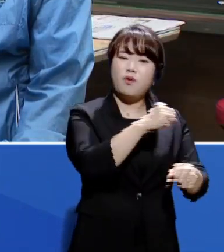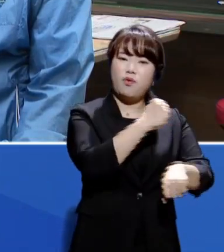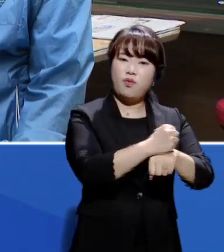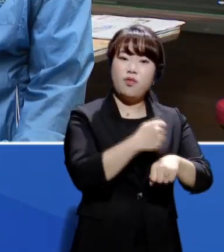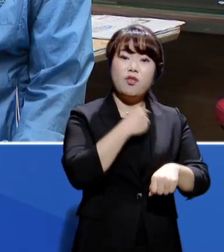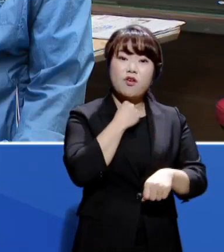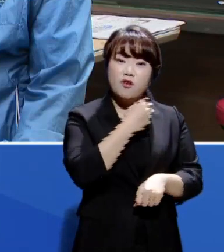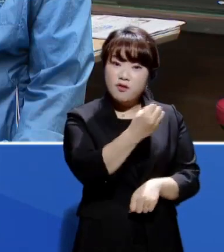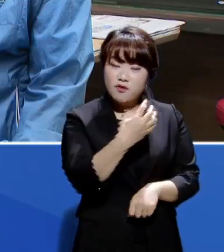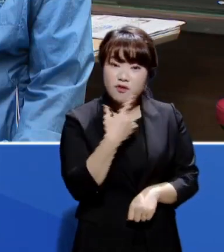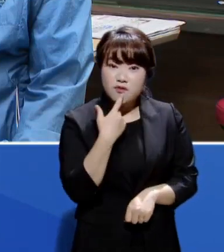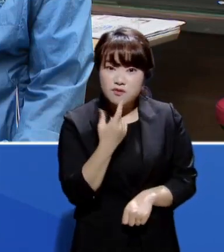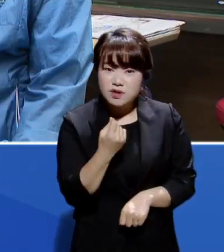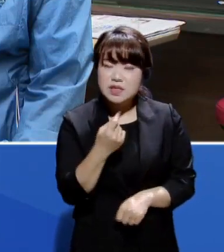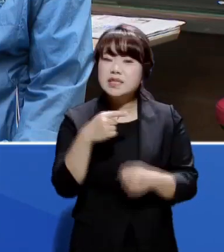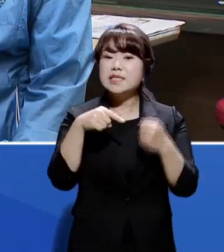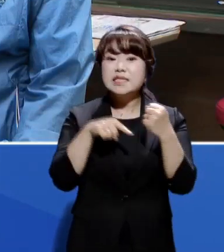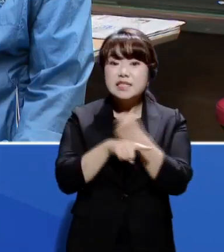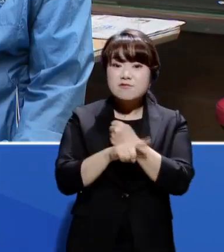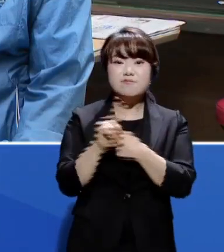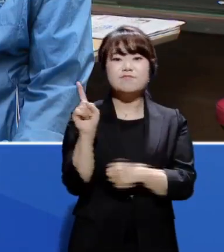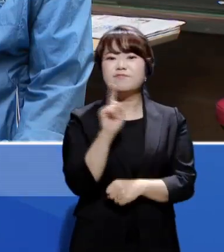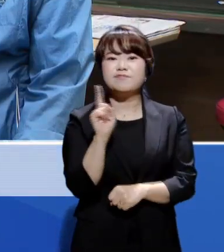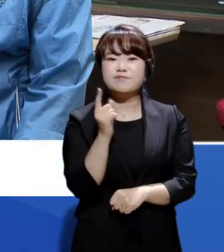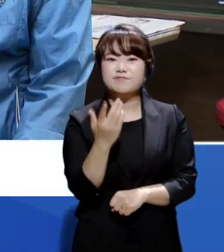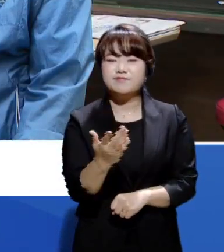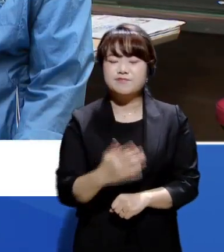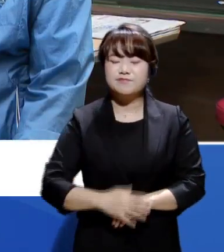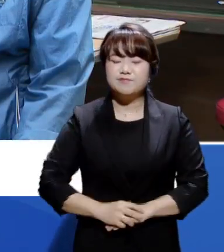한다라고 주장하셨는데 그 이유는 무엇인가요?